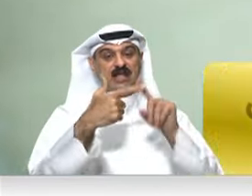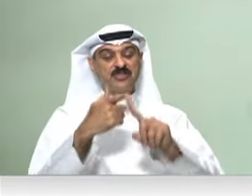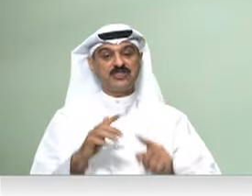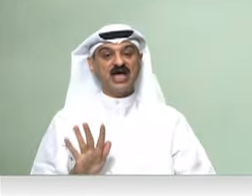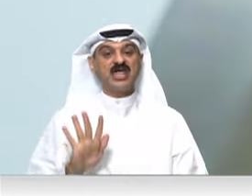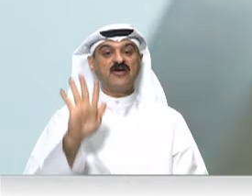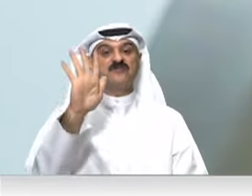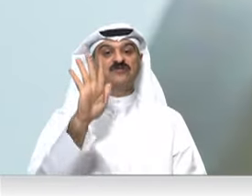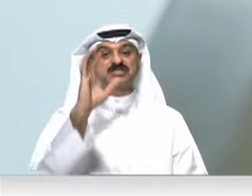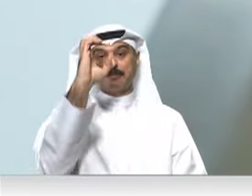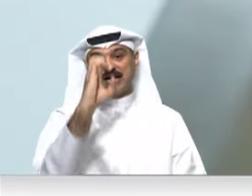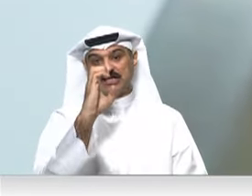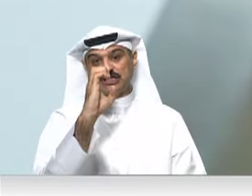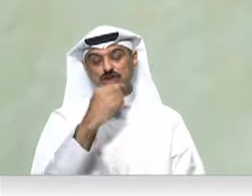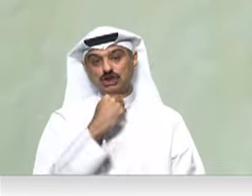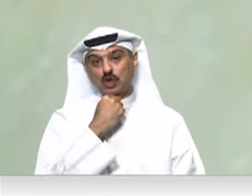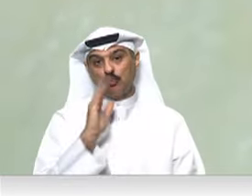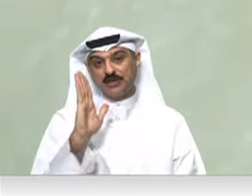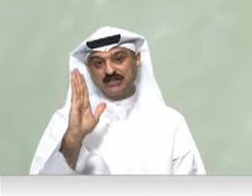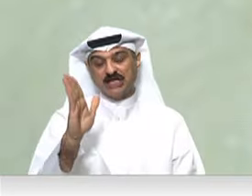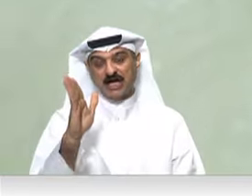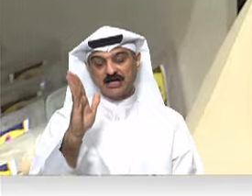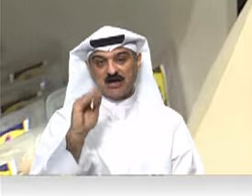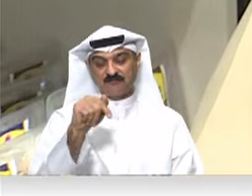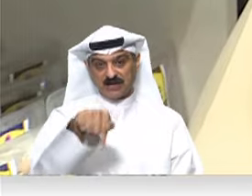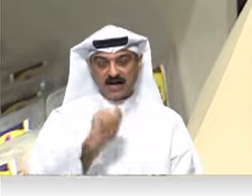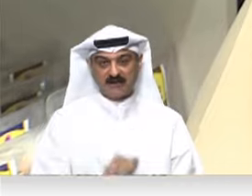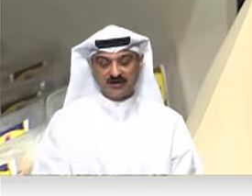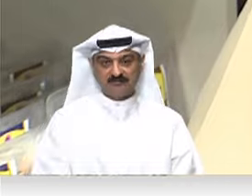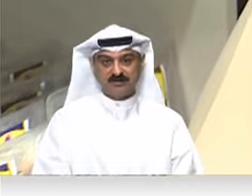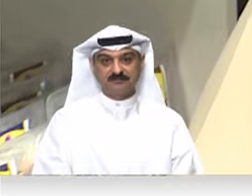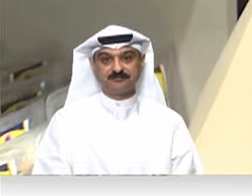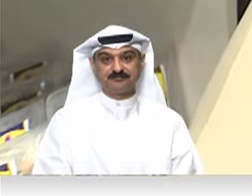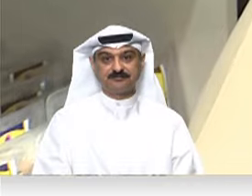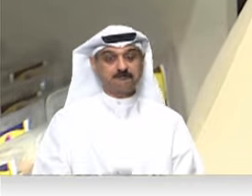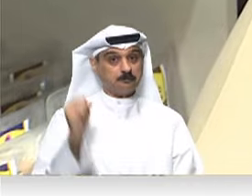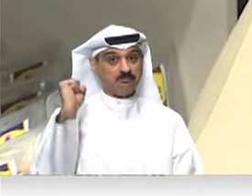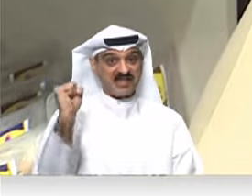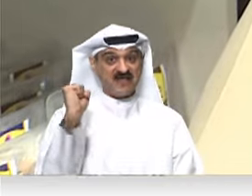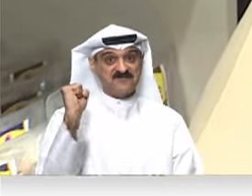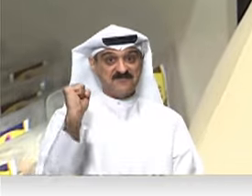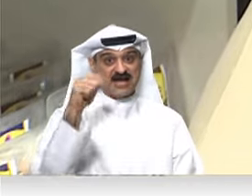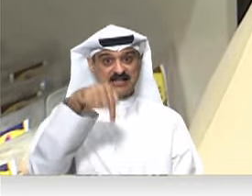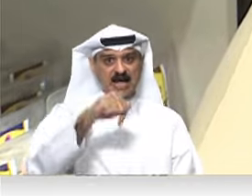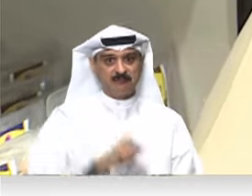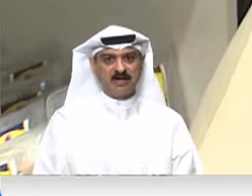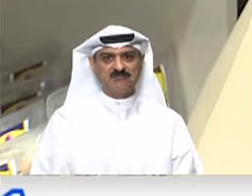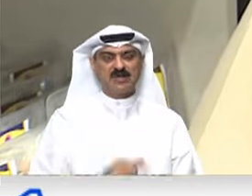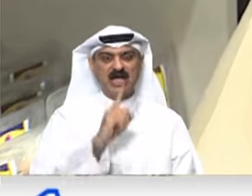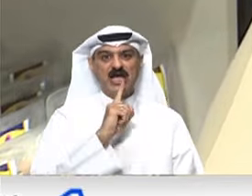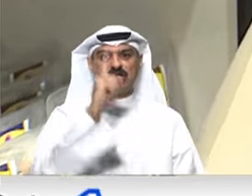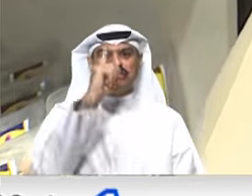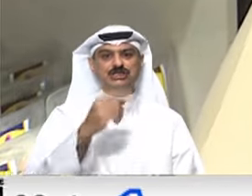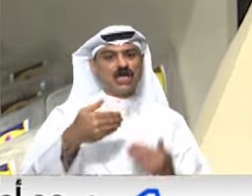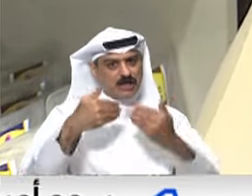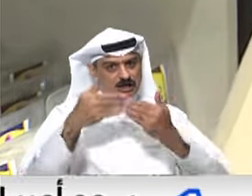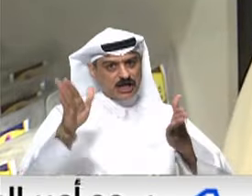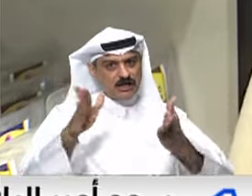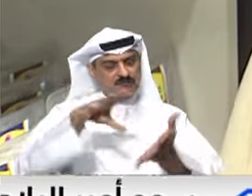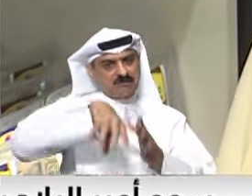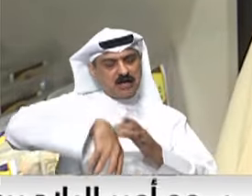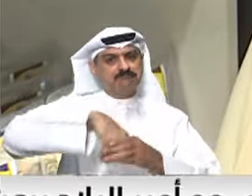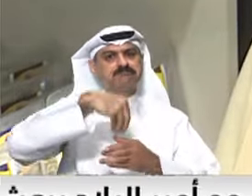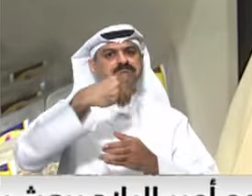التوسعة العمرانية اللي قاعد تعدد في البلد لله الحمد. فهد الأحمد خلال أيام قليلة راح يبدأ إنتاجه